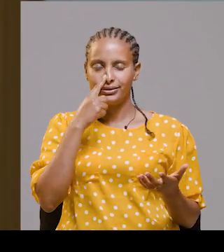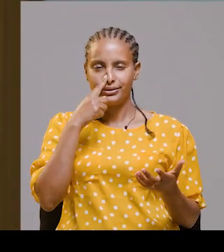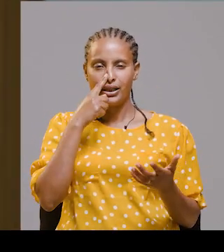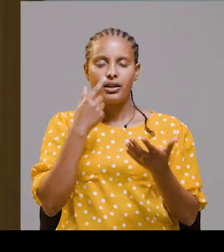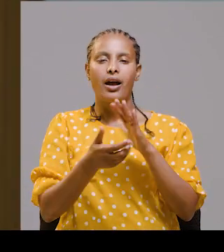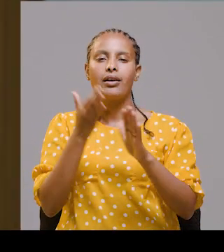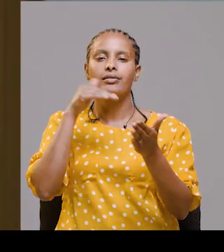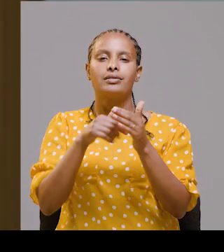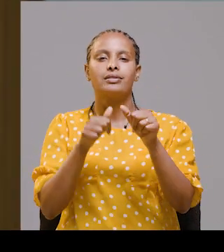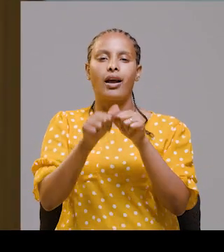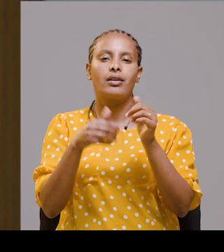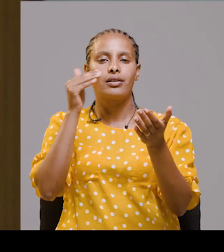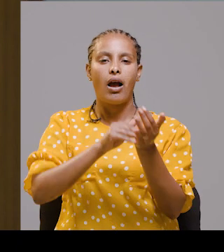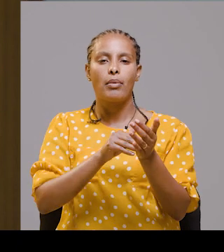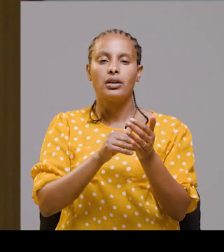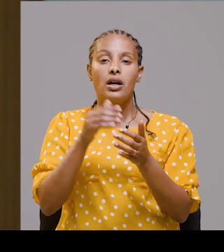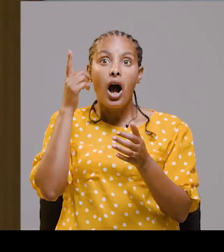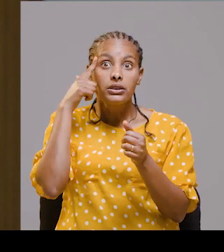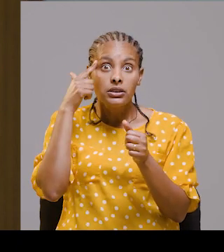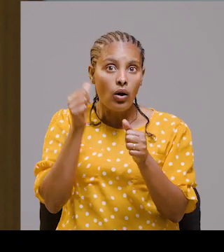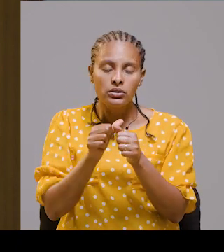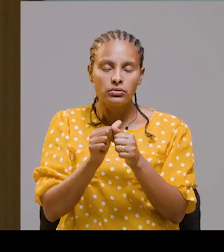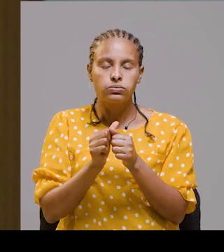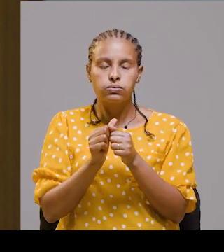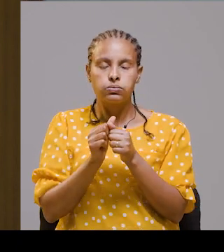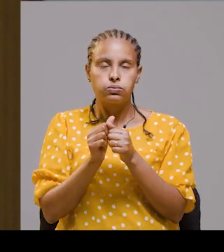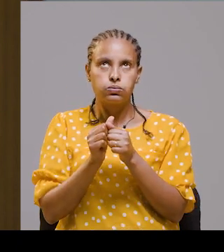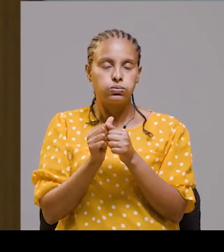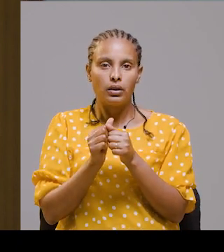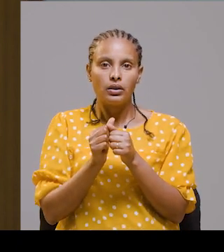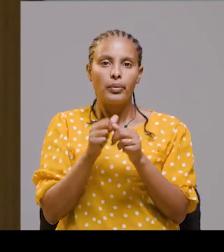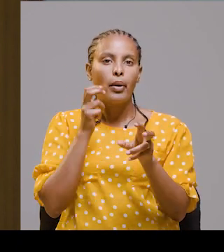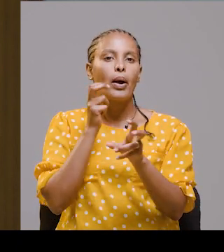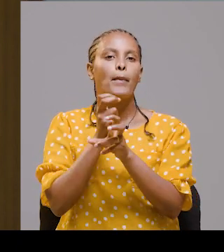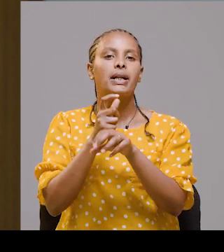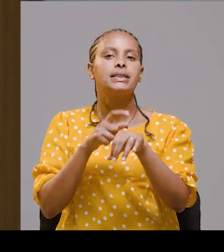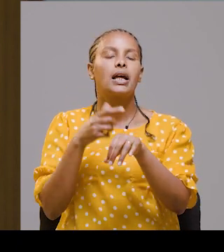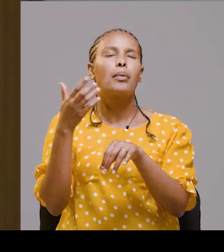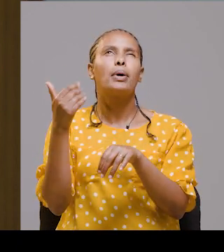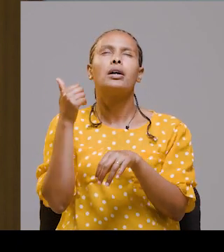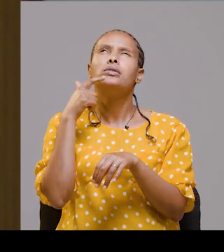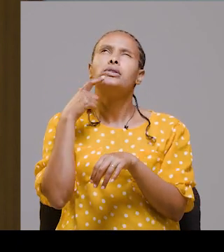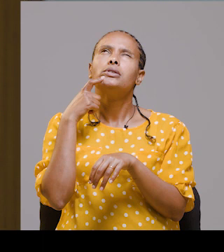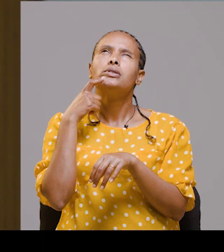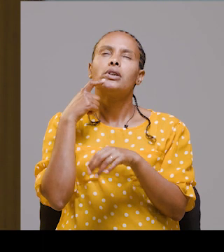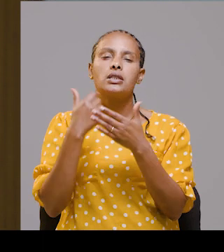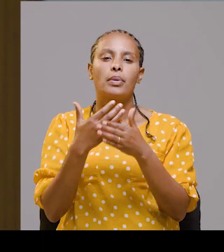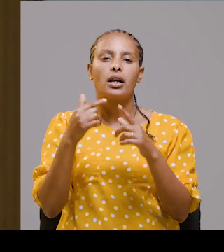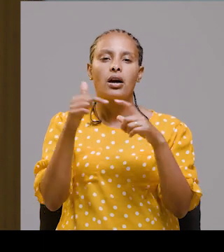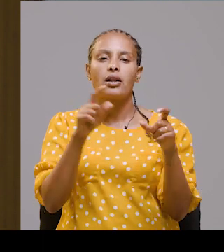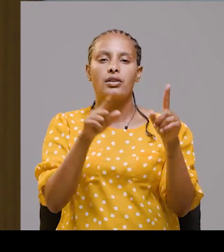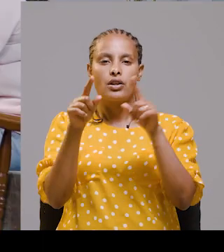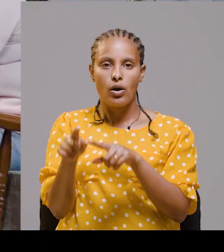ያ ጥቃት ድጋሚ እየተፈጸመብኝ እንደሆነ ነው እየተሰማኝ ያለው፣ በጣም ከባድ ጊዜ ነበረ ብለው የሚነግሩን አሉ። ከዛ በተቃራኒ